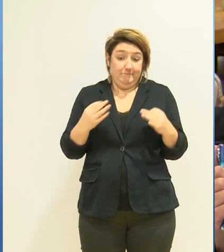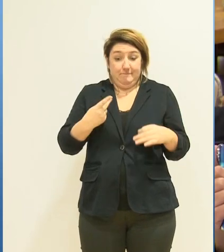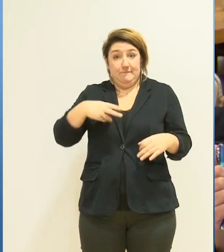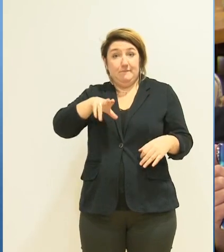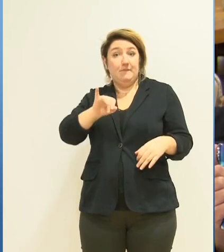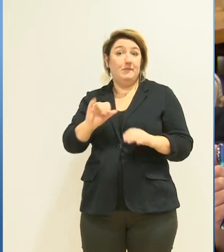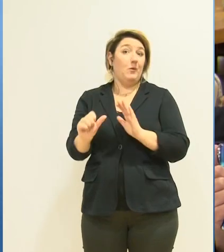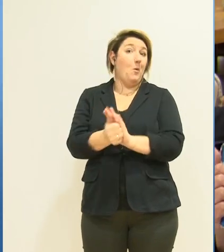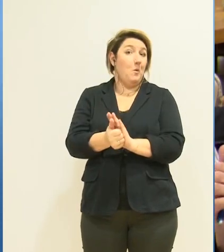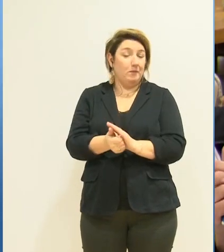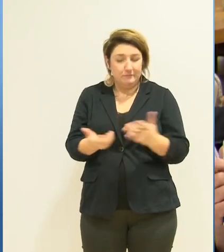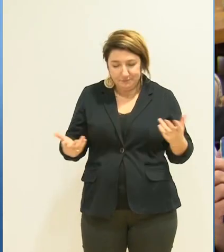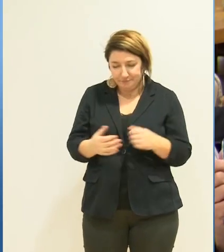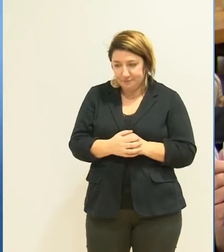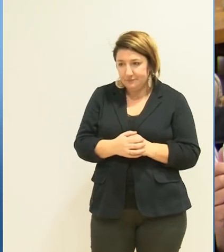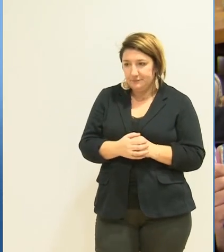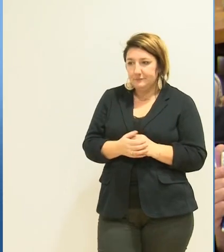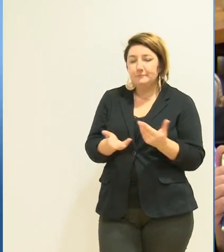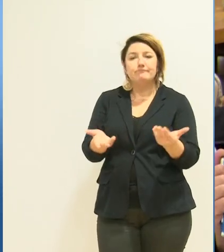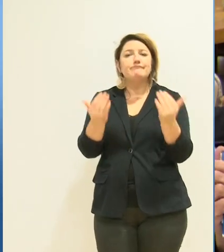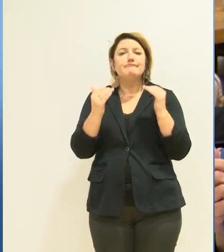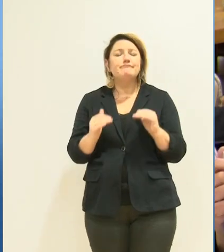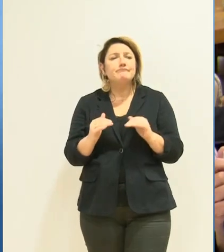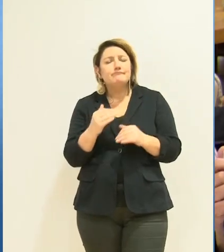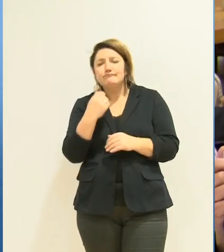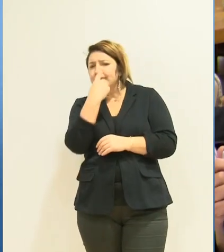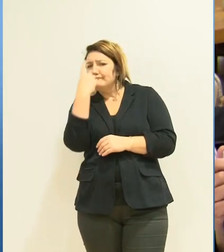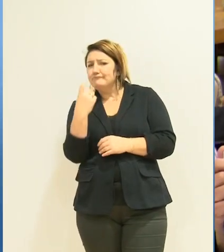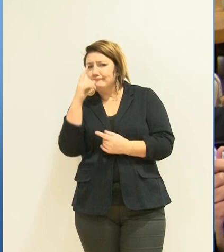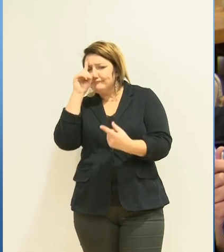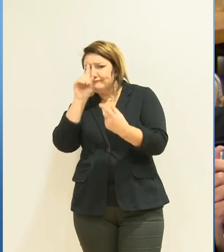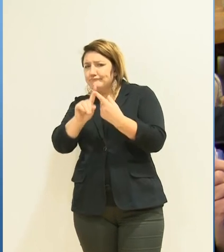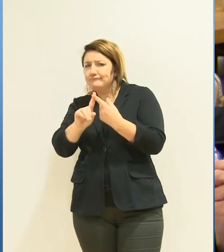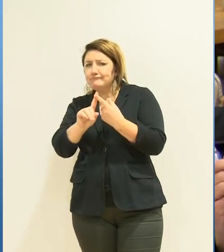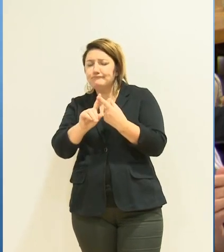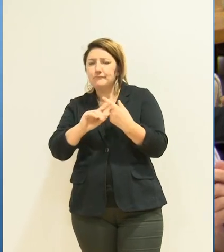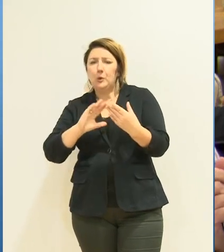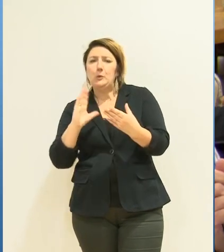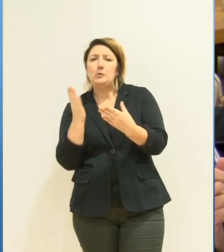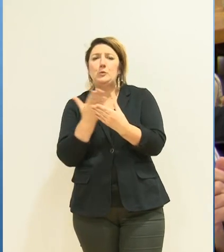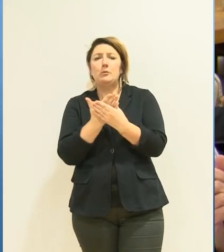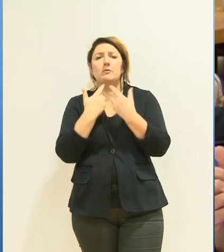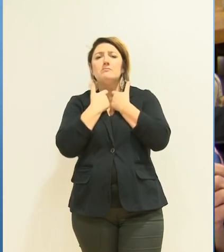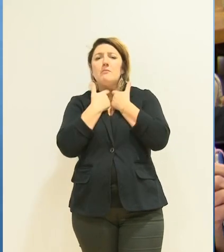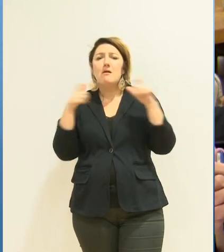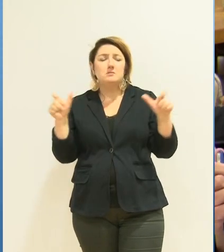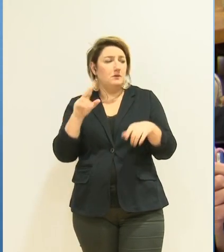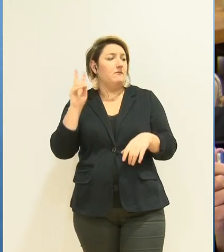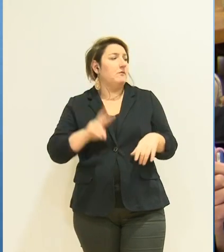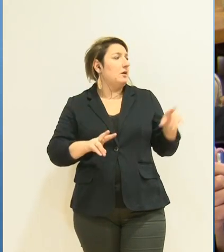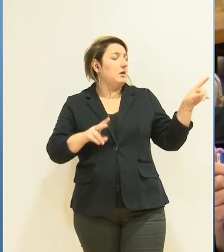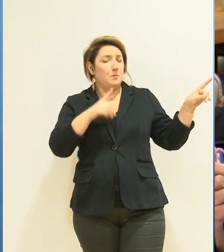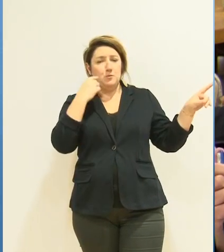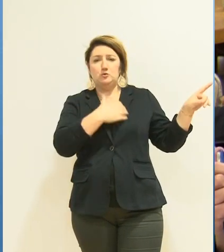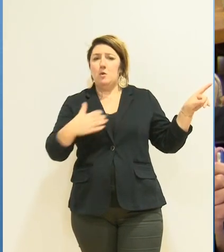faire ensuite a été abordé la question de l'accès aux documents le maire a répondu sur la clé